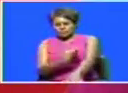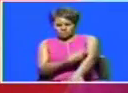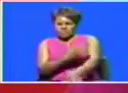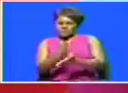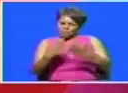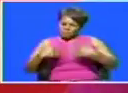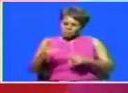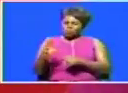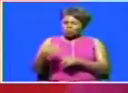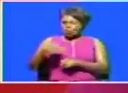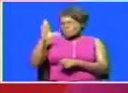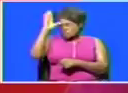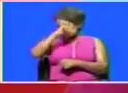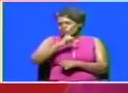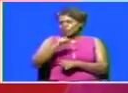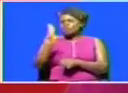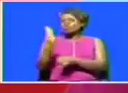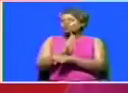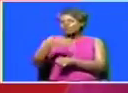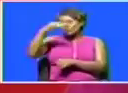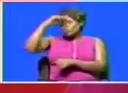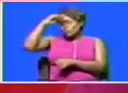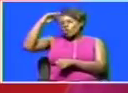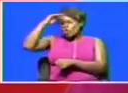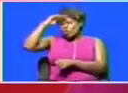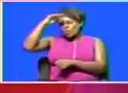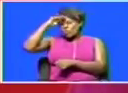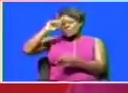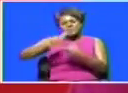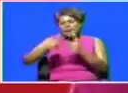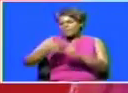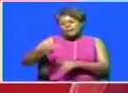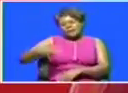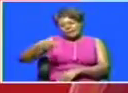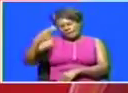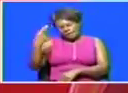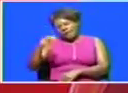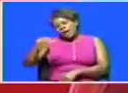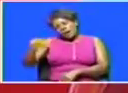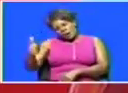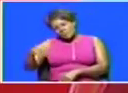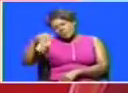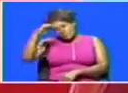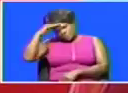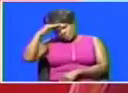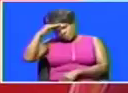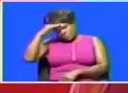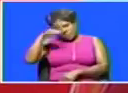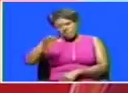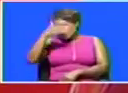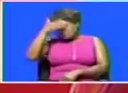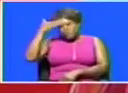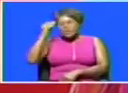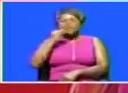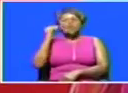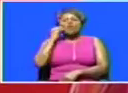ambao wanatumia pombe zaidi ya kiwango ambacho kinahitajika kwa wale ambao wanaruhusiwa kunywa pombe. Kuna wale ambao wanakunywa pombe hadi majukumu ya nyumbani